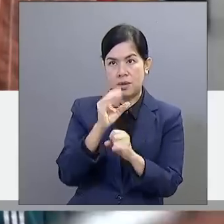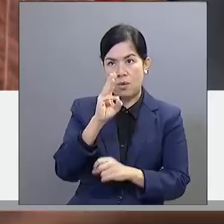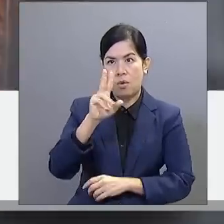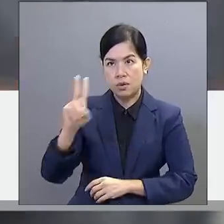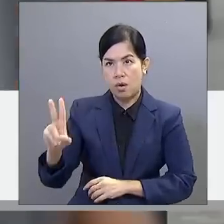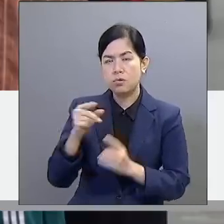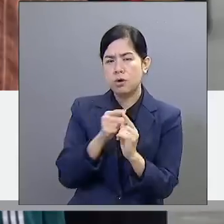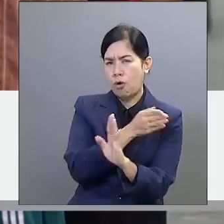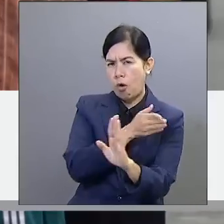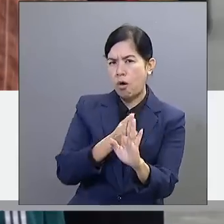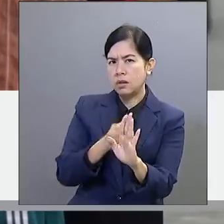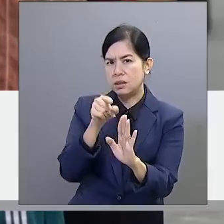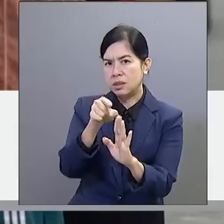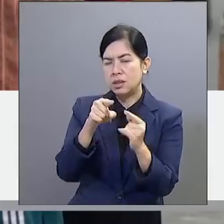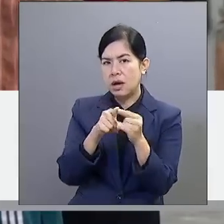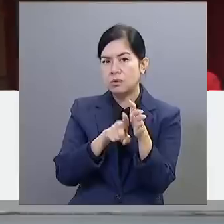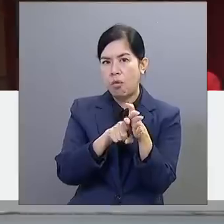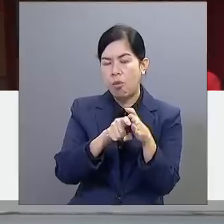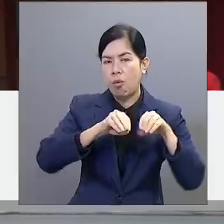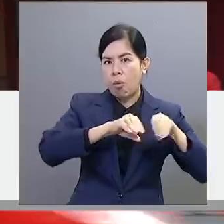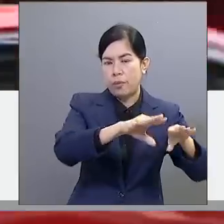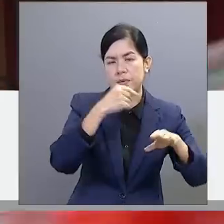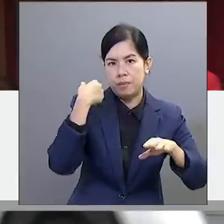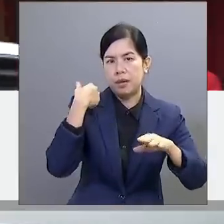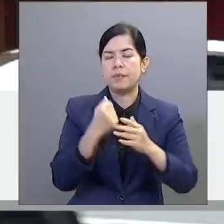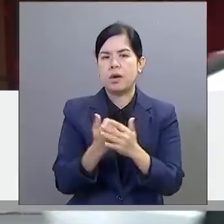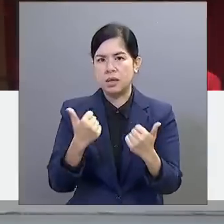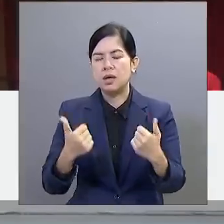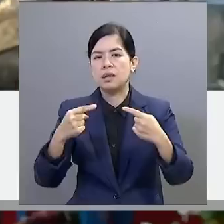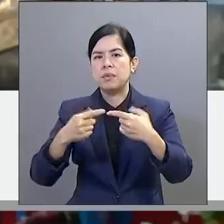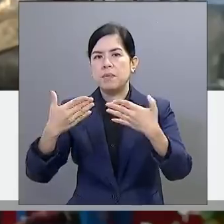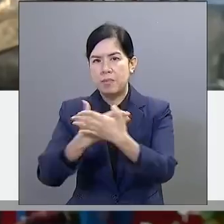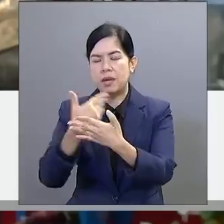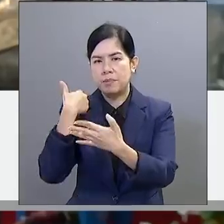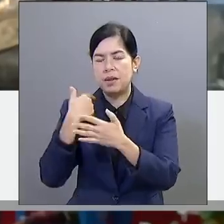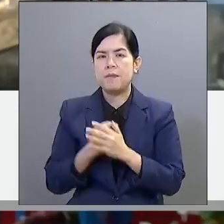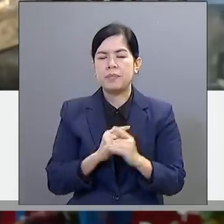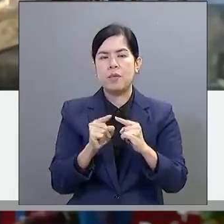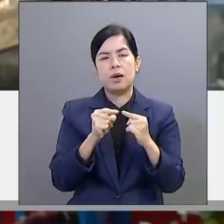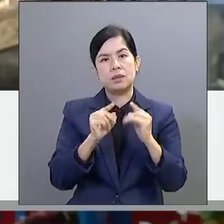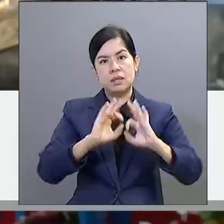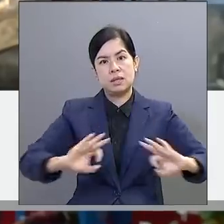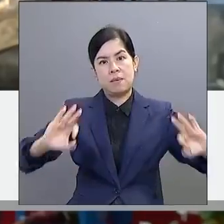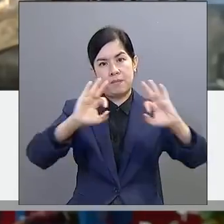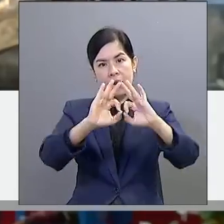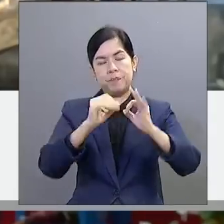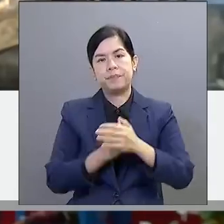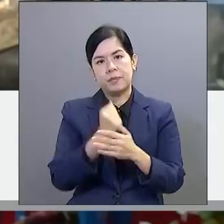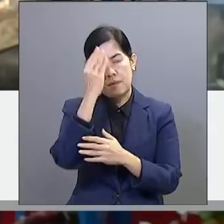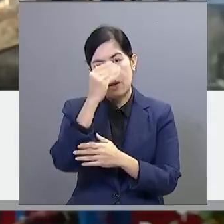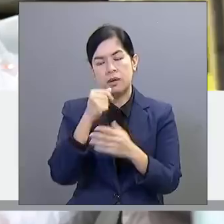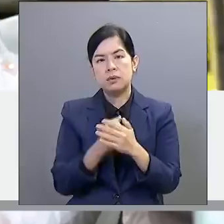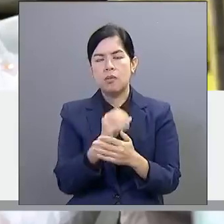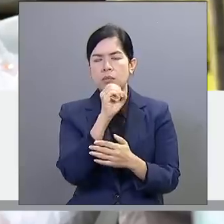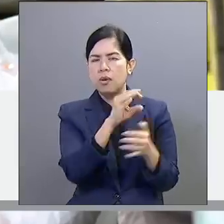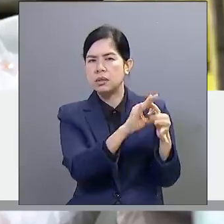ควิด -19 นะคะในปัจจุบันก็อาจจะมีความเปลี่ยนแปลงในเชิงตัวเลขไปได้บ้างแต่สิ่งที่น่าสนใจก็คือในช่วงเวลานั้นบ่งบอกถึง